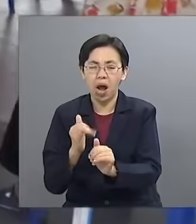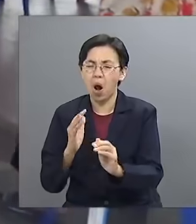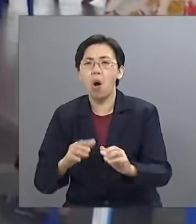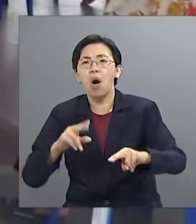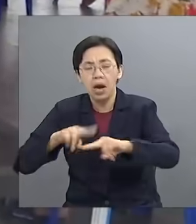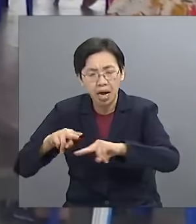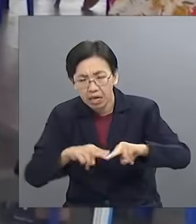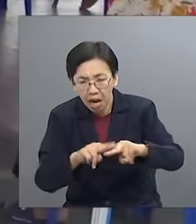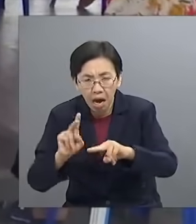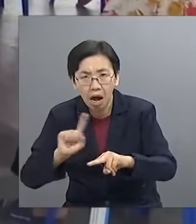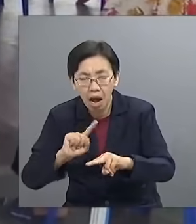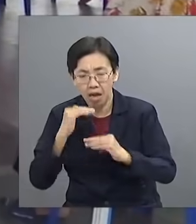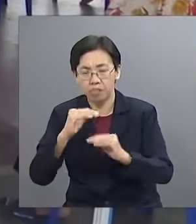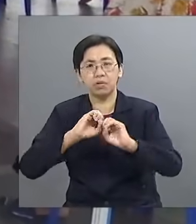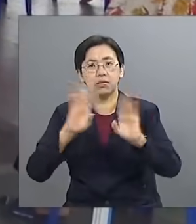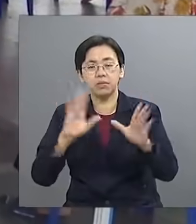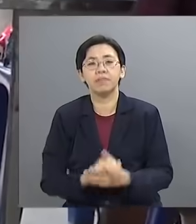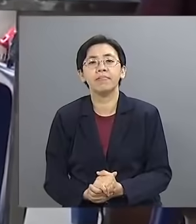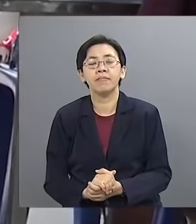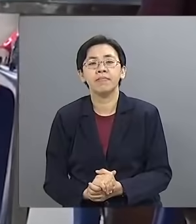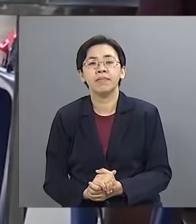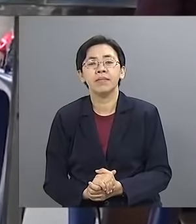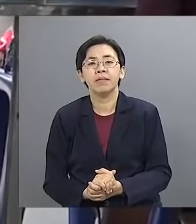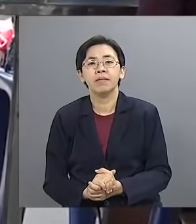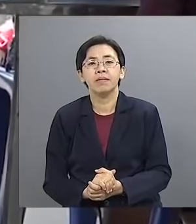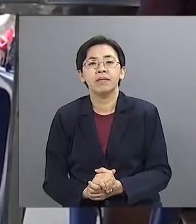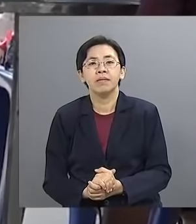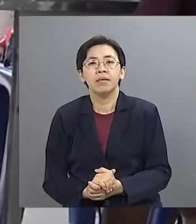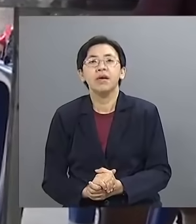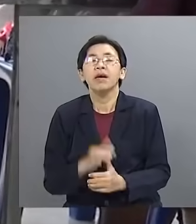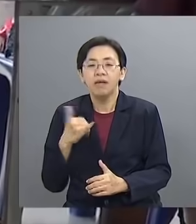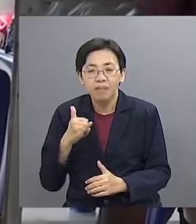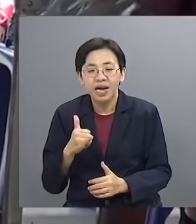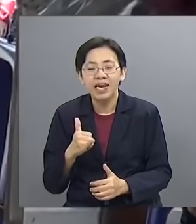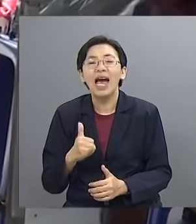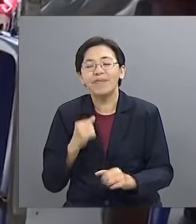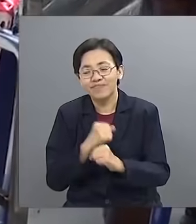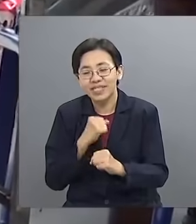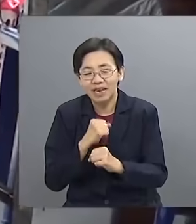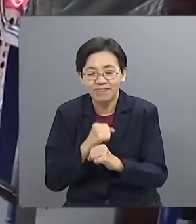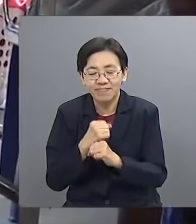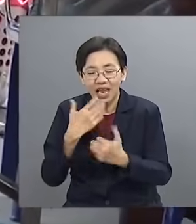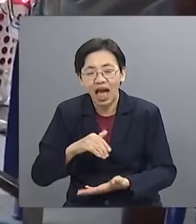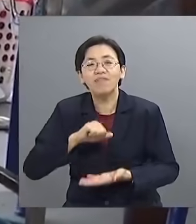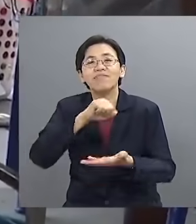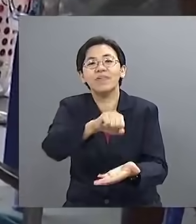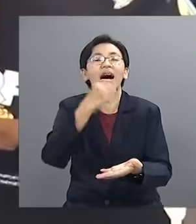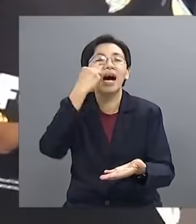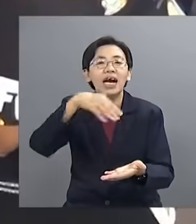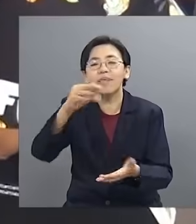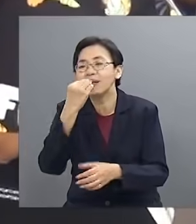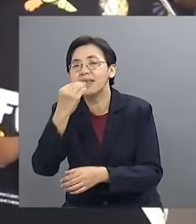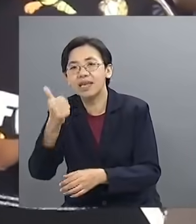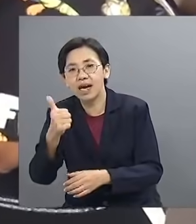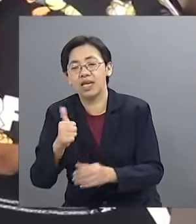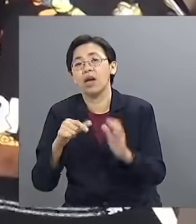ในร้านหรืออาจให้เป็นลักษณะของการนำกลับไปบริโภคที่บ้านค่ะฟังเสียงผู้ว่าจังหวัดระยอง